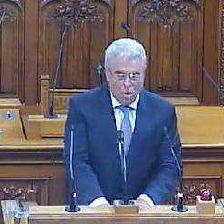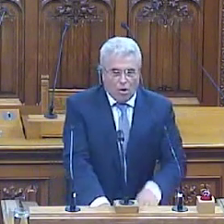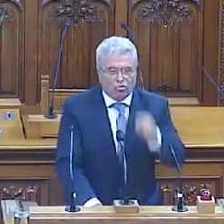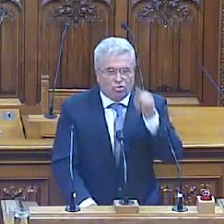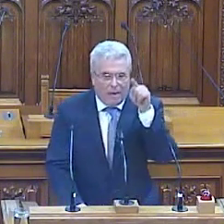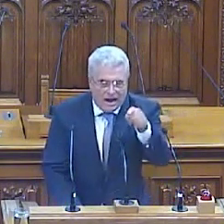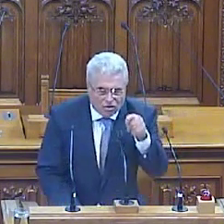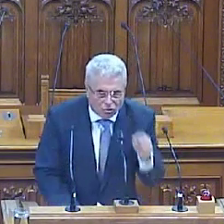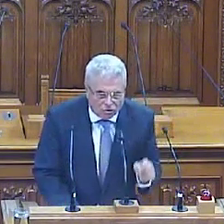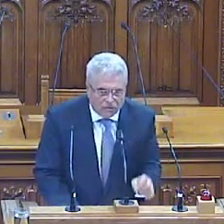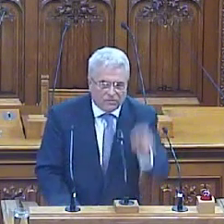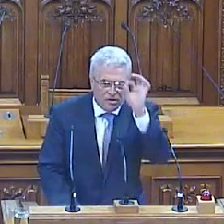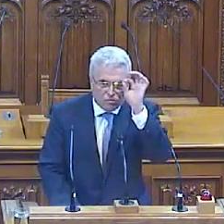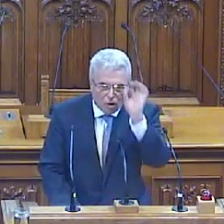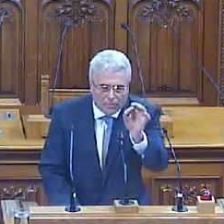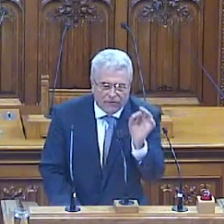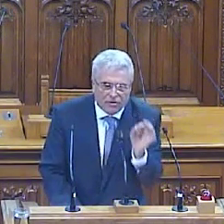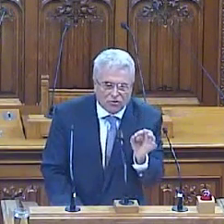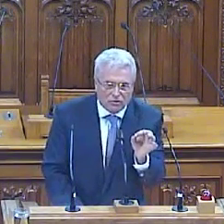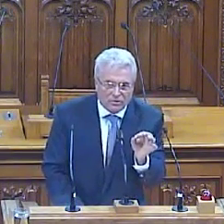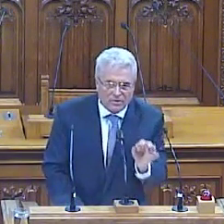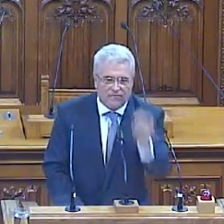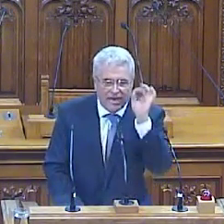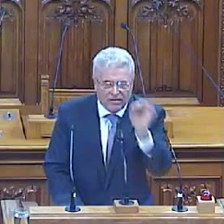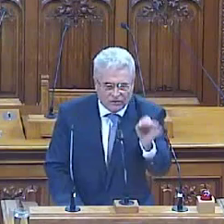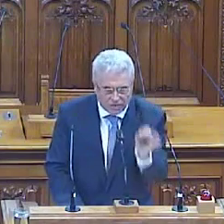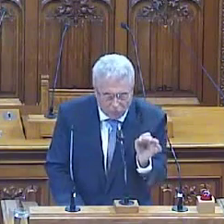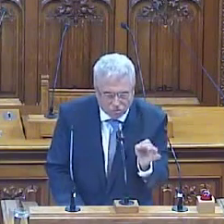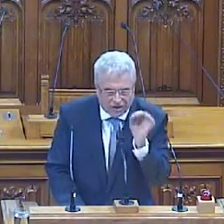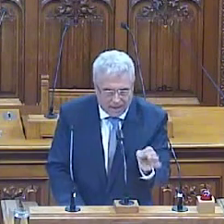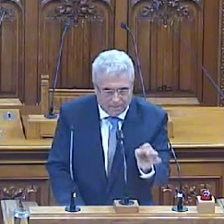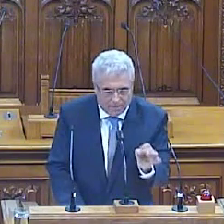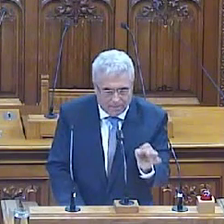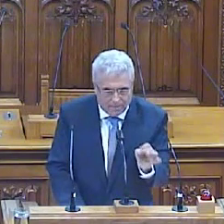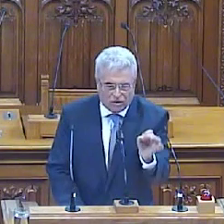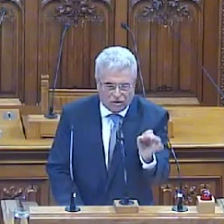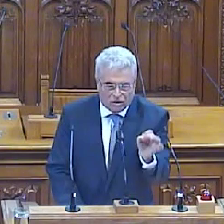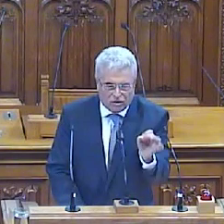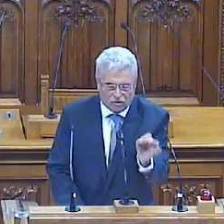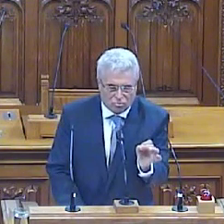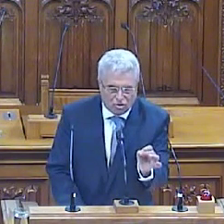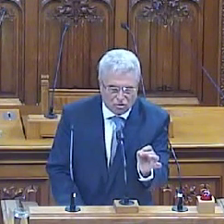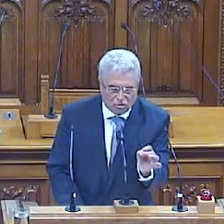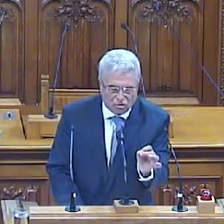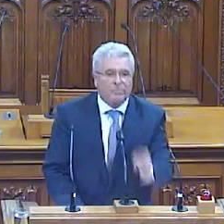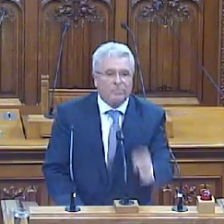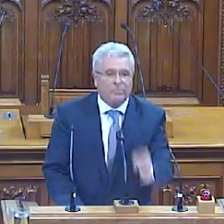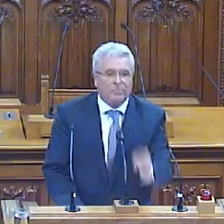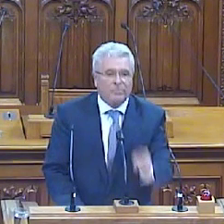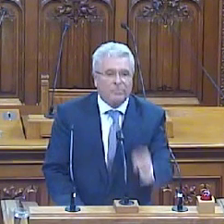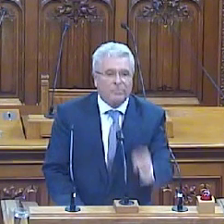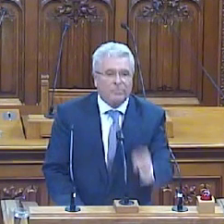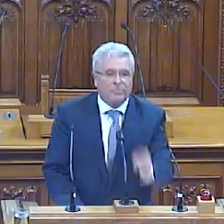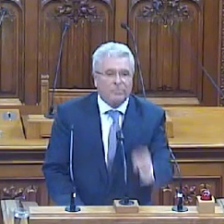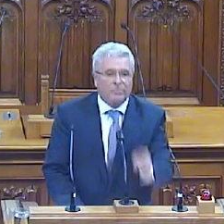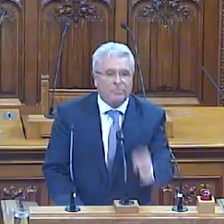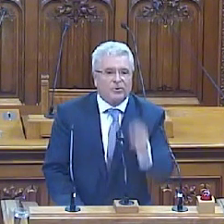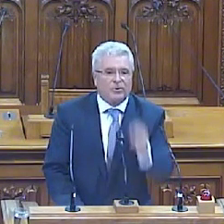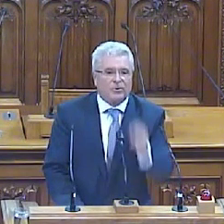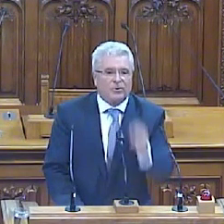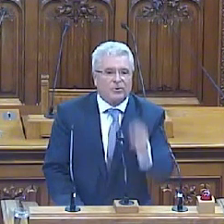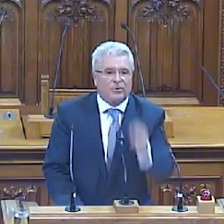haben. Und von allen Schuld, wenn Sie es noch einmal, Frau Stadträtin, wenn Sie es gewusst haben, wie Sie eingangs gehabt haben, Sie wissen ja alles,